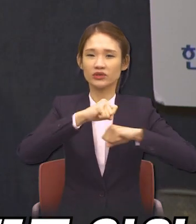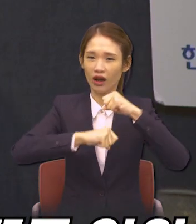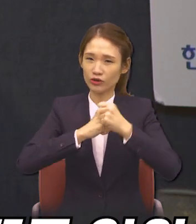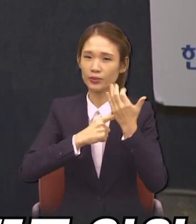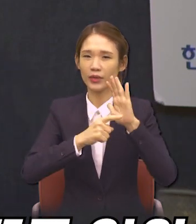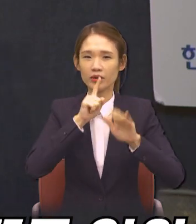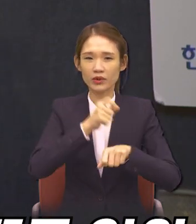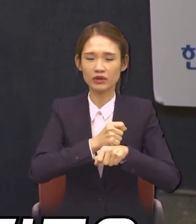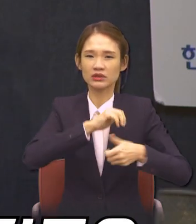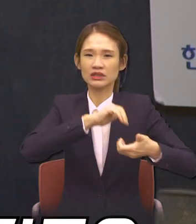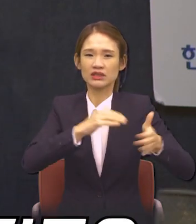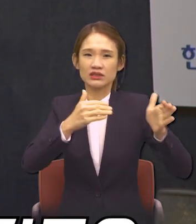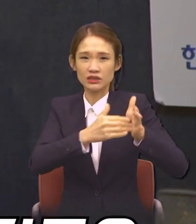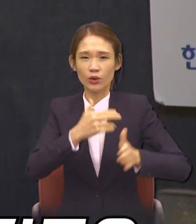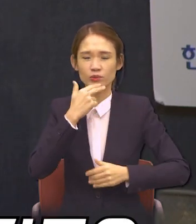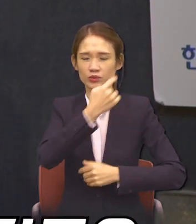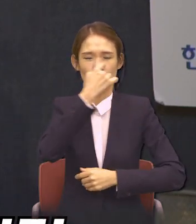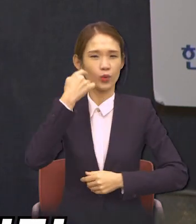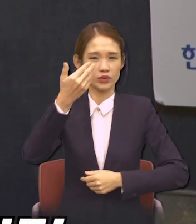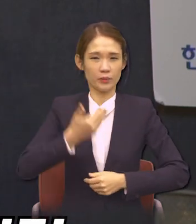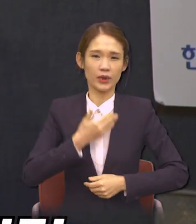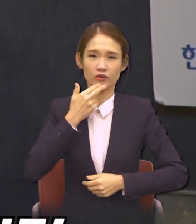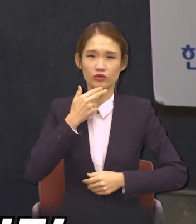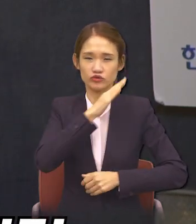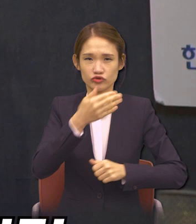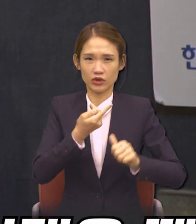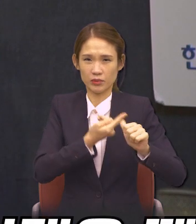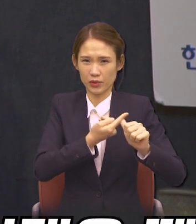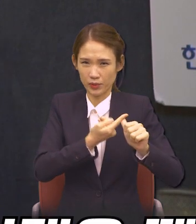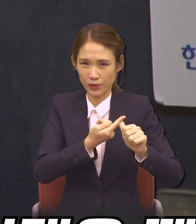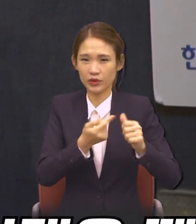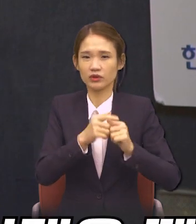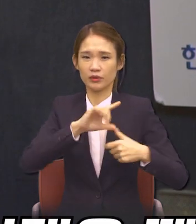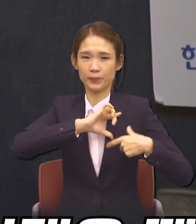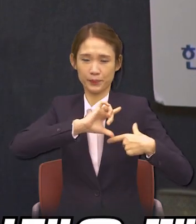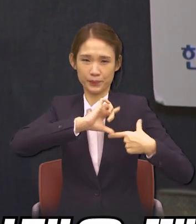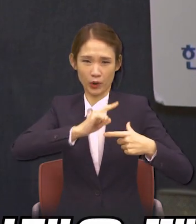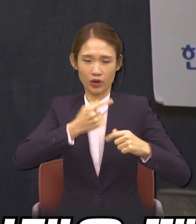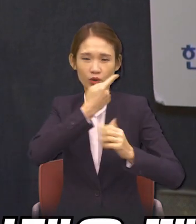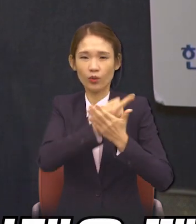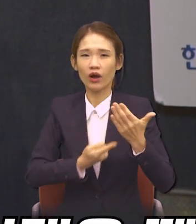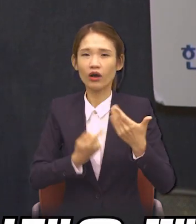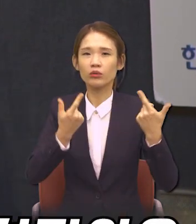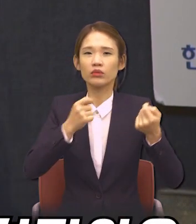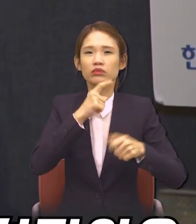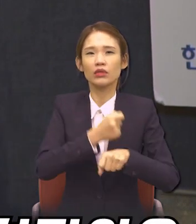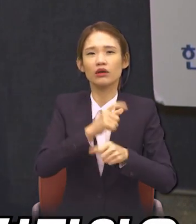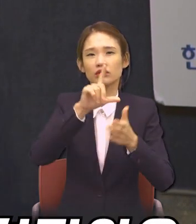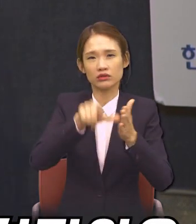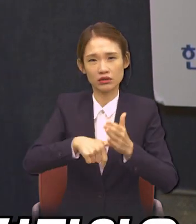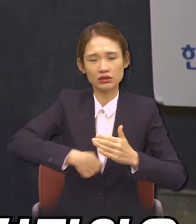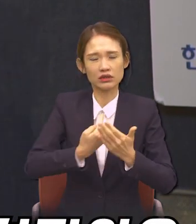것도 한도 끝도 없이 보장될 수 있는 건 아니거든요. 우리가 누군가를 모욕했다 또는 뭐 명예를 훼손했다 뭐 이랬을 때는 그